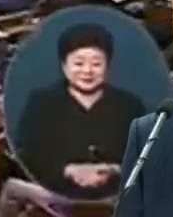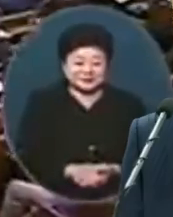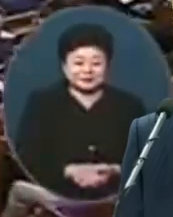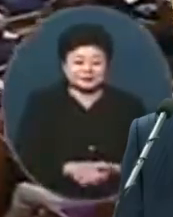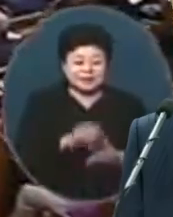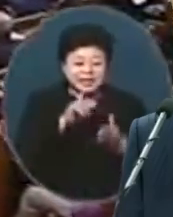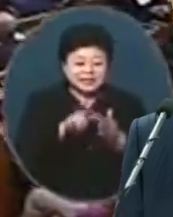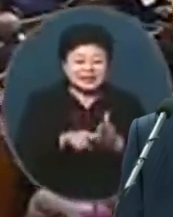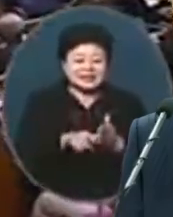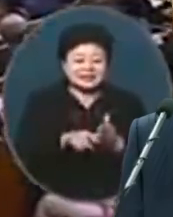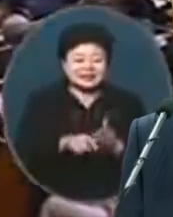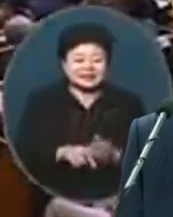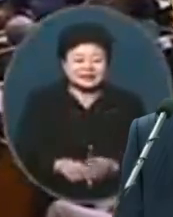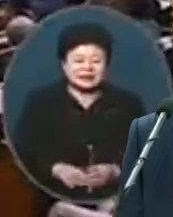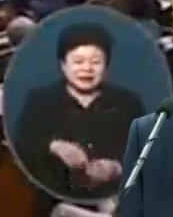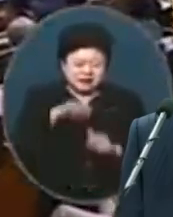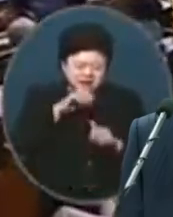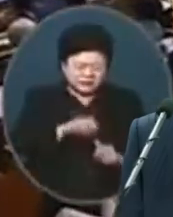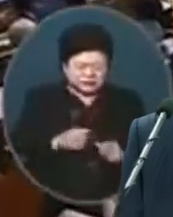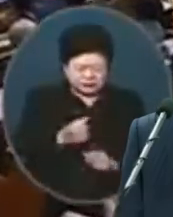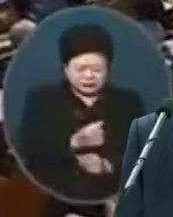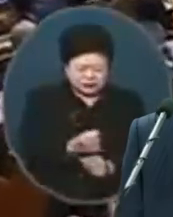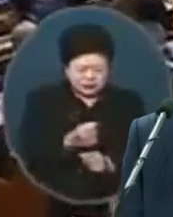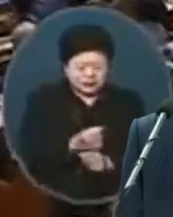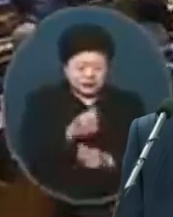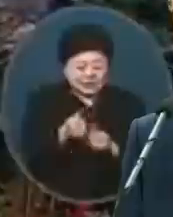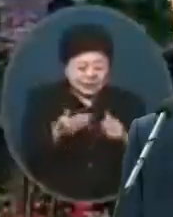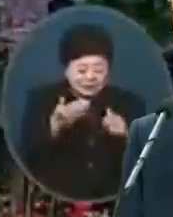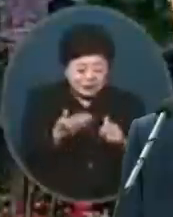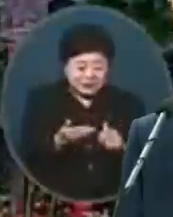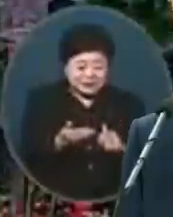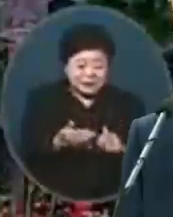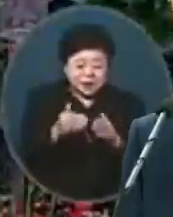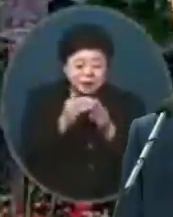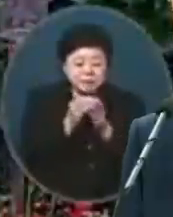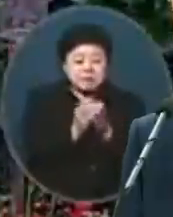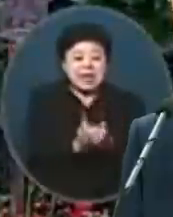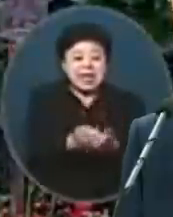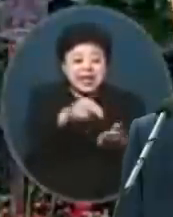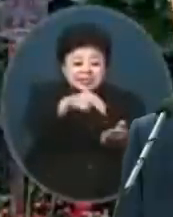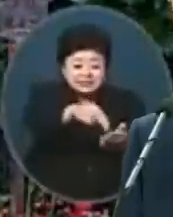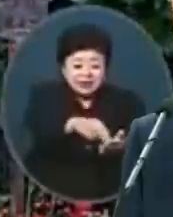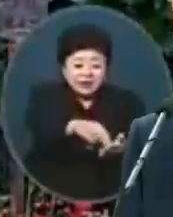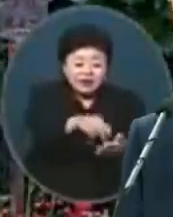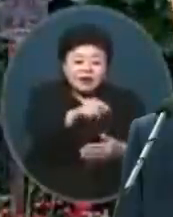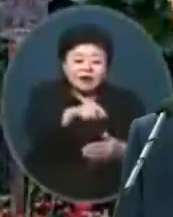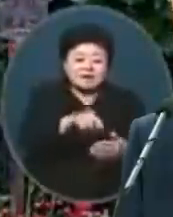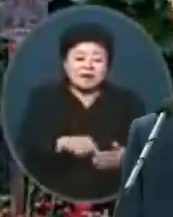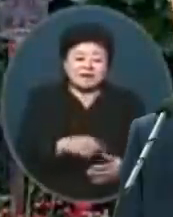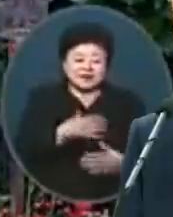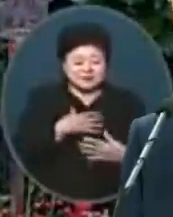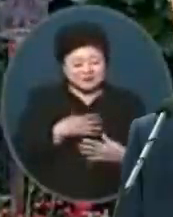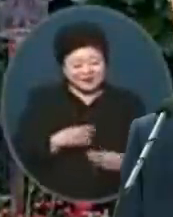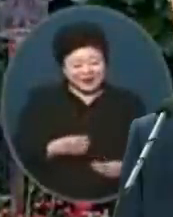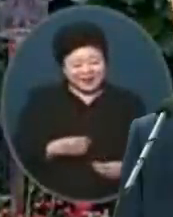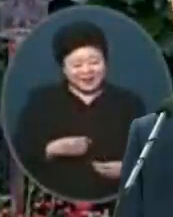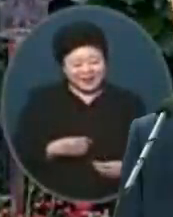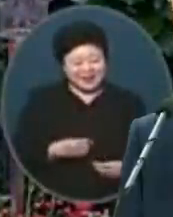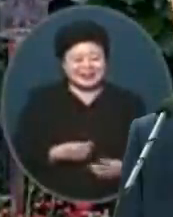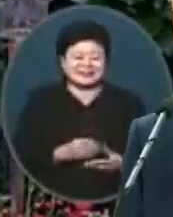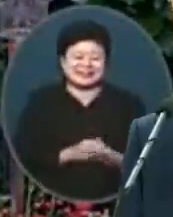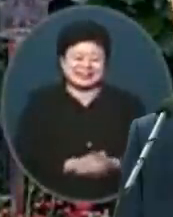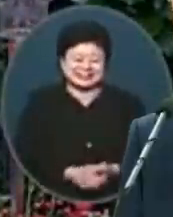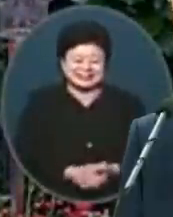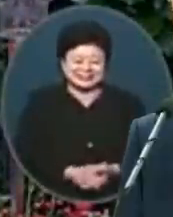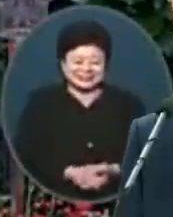어떤 짓누르는 짐을 하나님 배에 씻고 나면 마음이 얼마나 편안한지 말로 다 알 수가